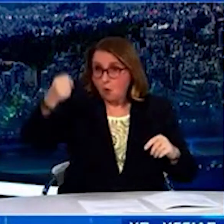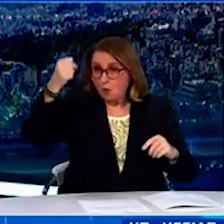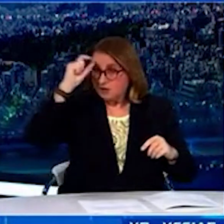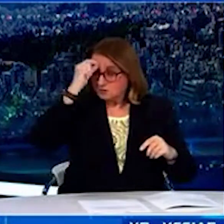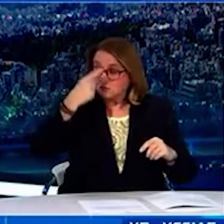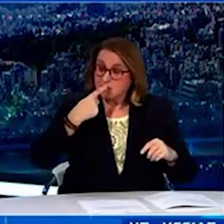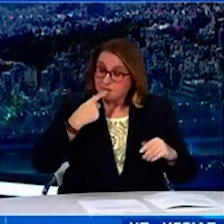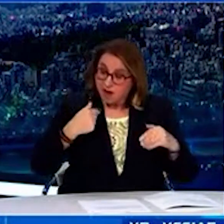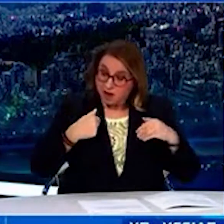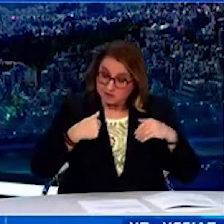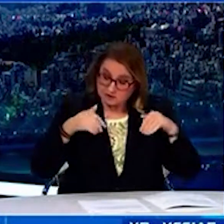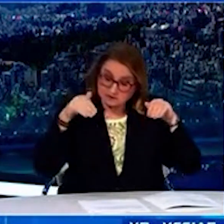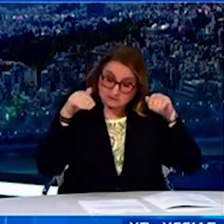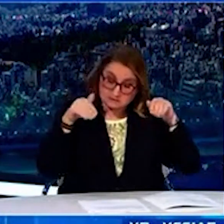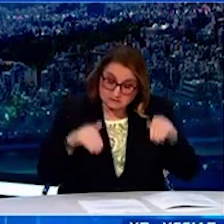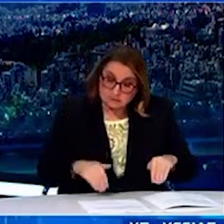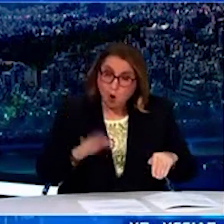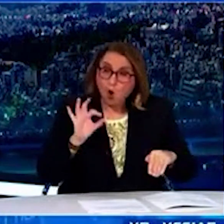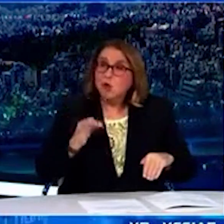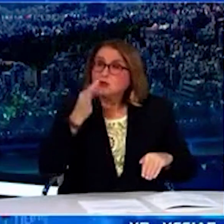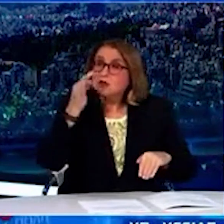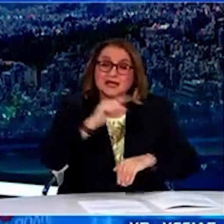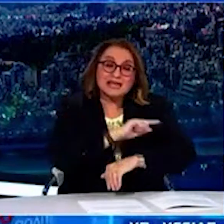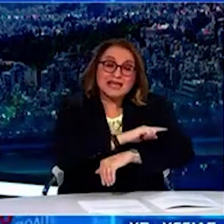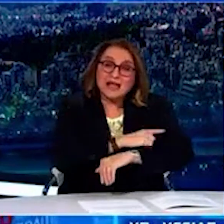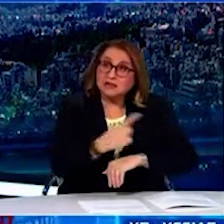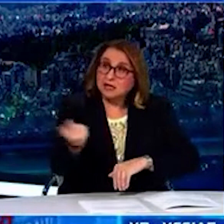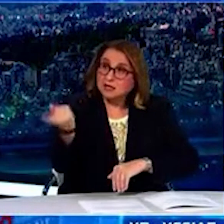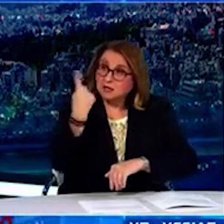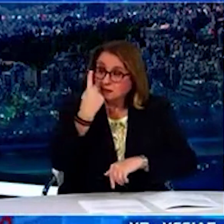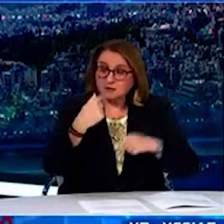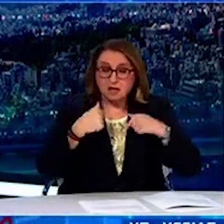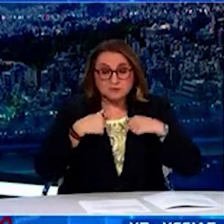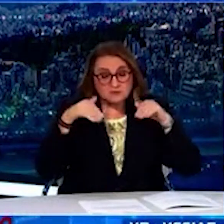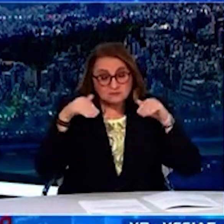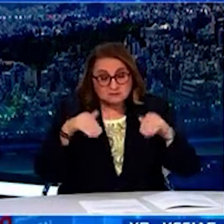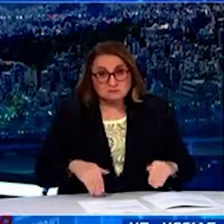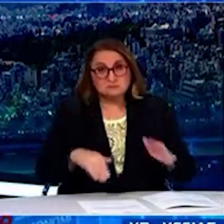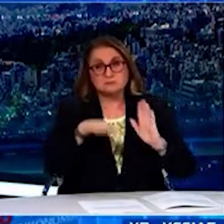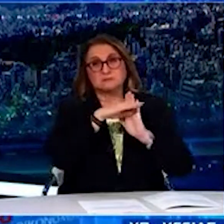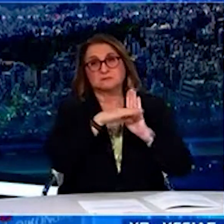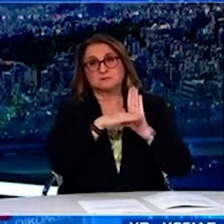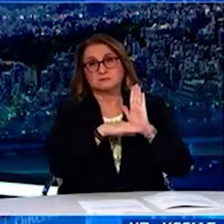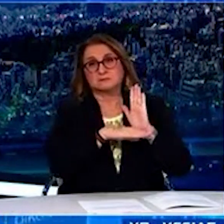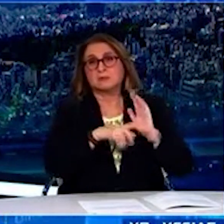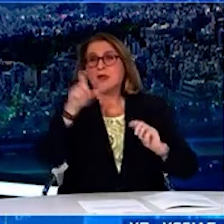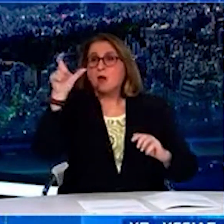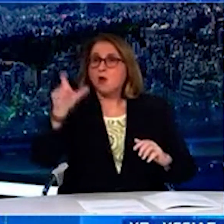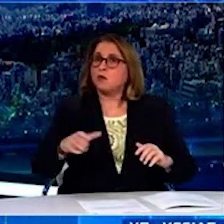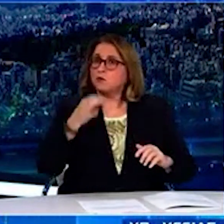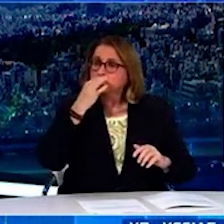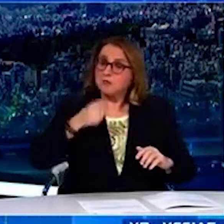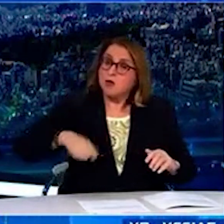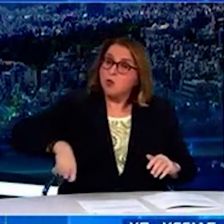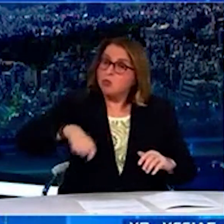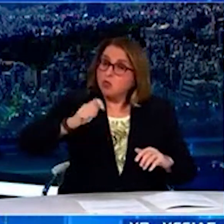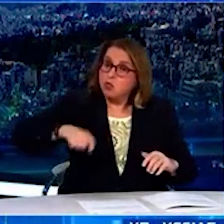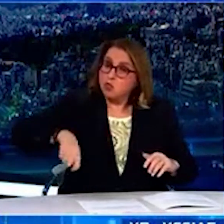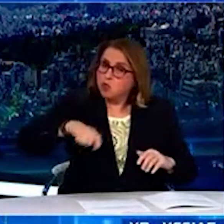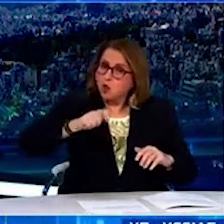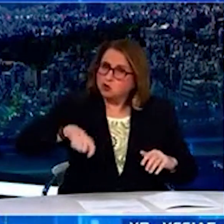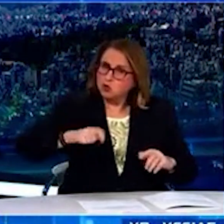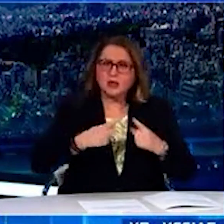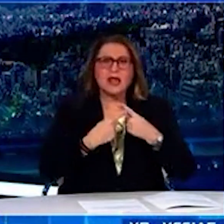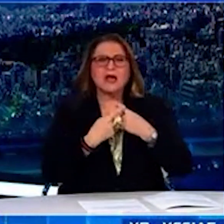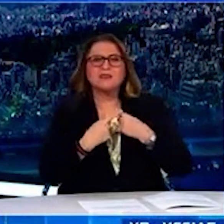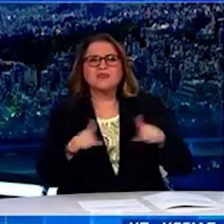μακαριότατος Αρχιεπίσκοπος Αθηνών και Πάσης Ελλάδος, κύριος Ιερώνυμος, που μας καλεί να συμμετέχουμε φέτος στη δοξολογία για την εθνική επέτειο με ένα